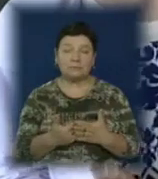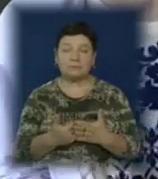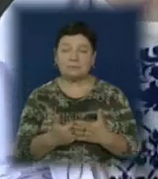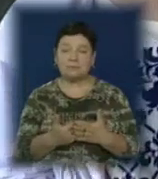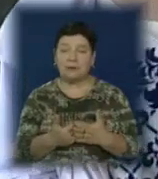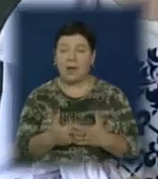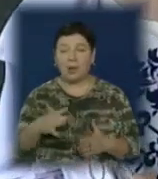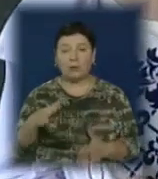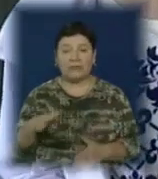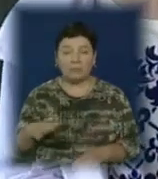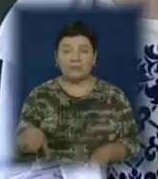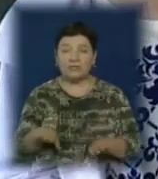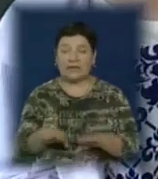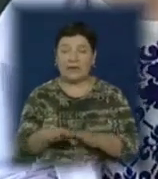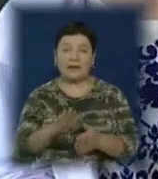дотримуючись